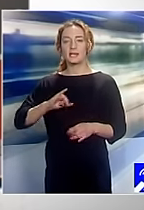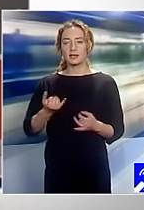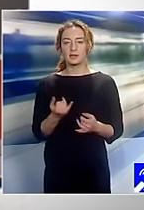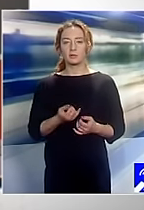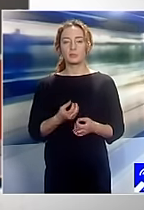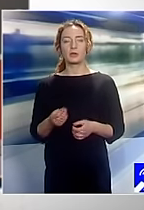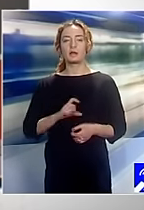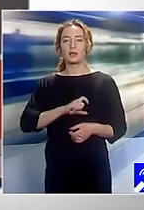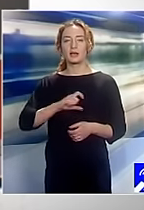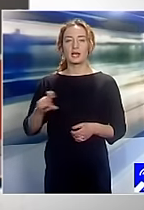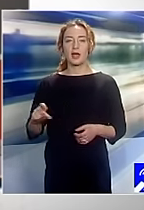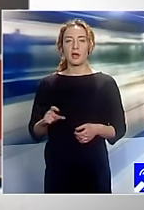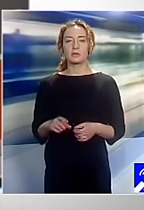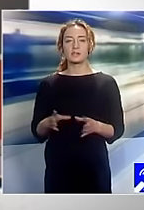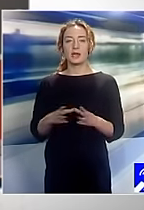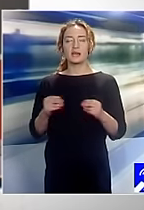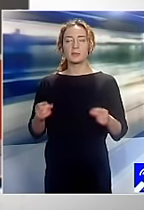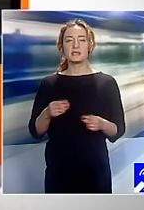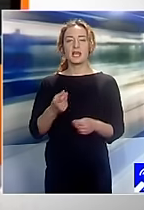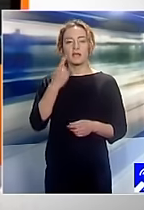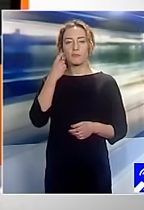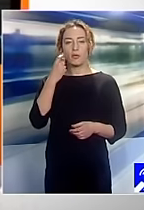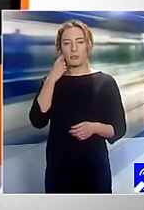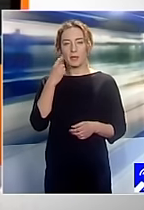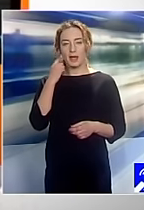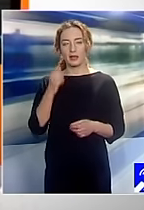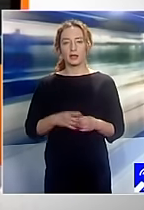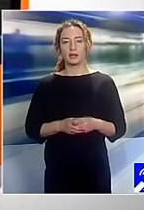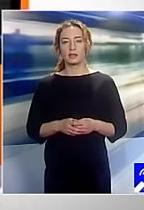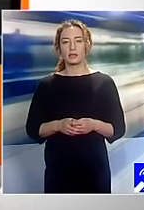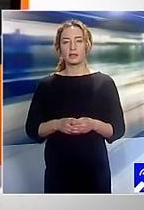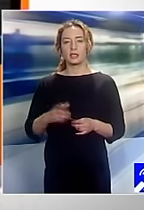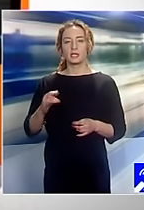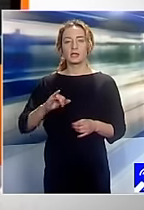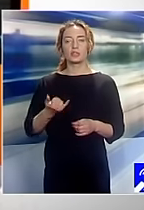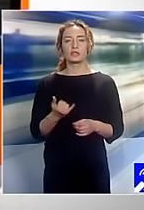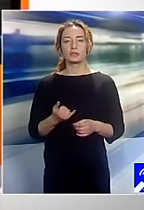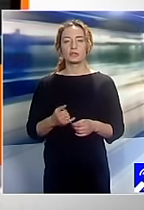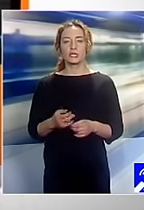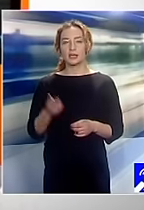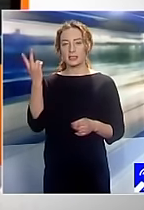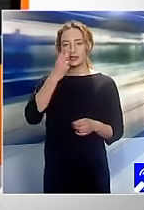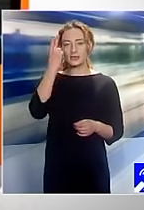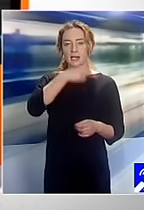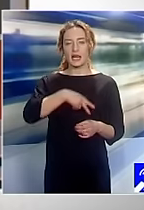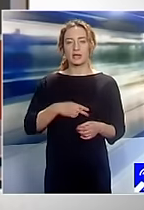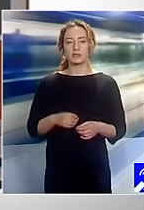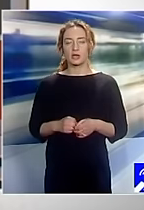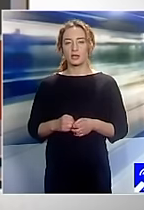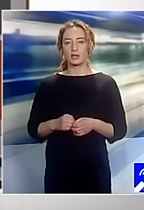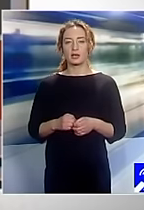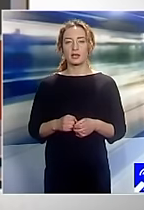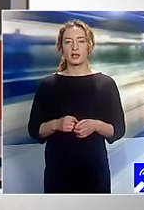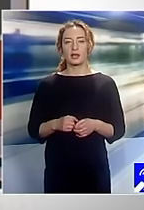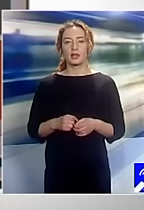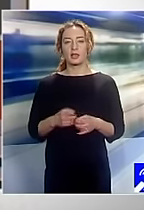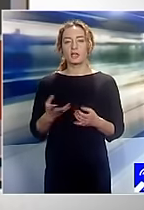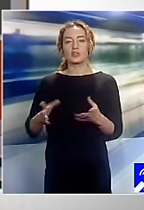apar probabil din cauza lipsei de informare și a lipsei de înțelegere a unor